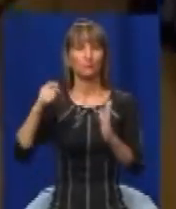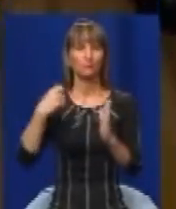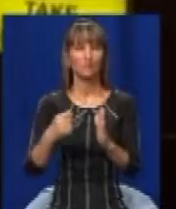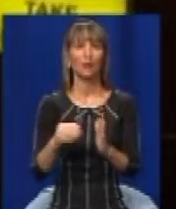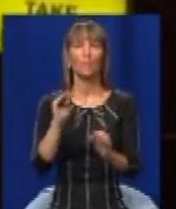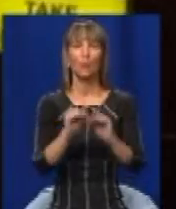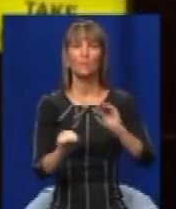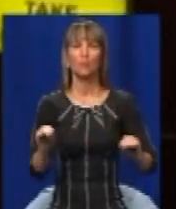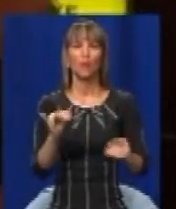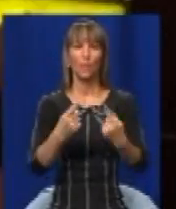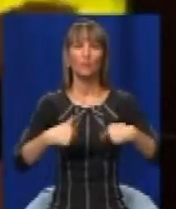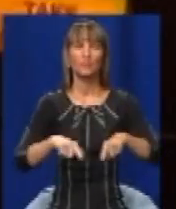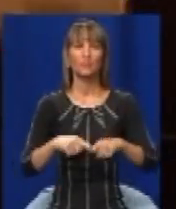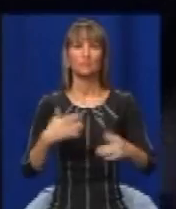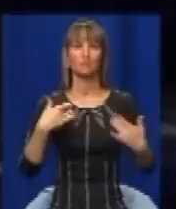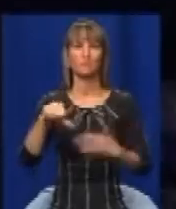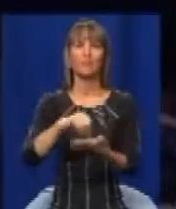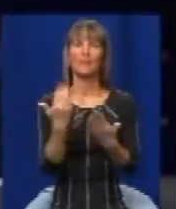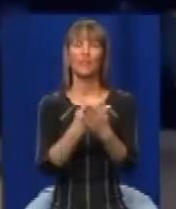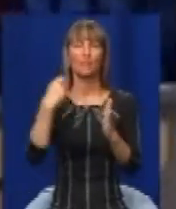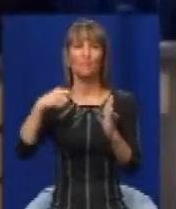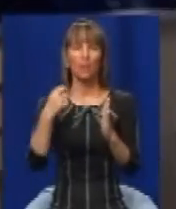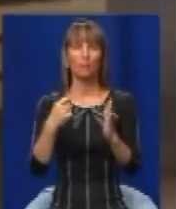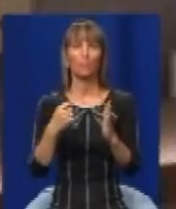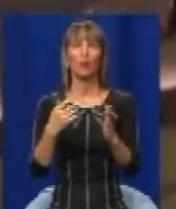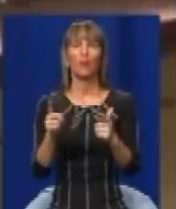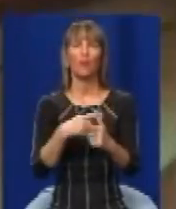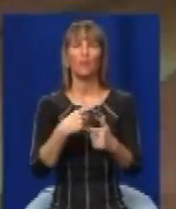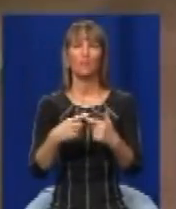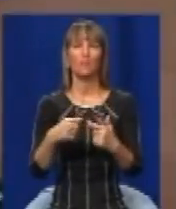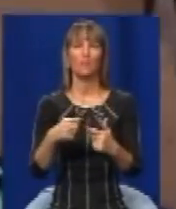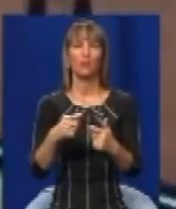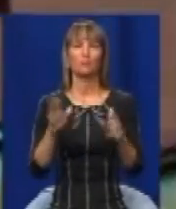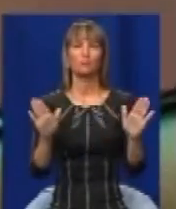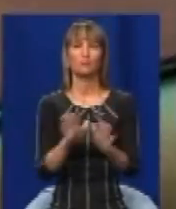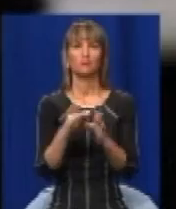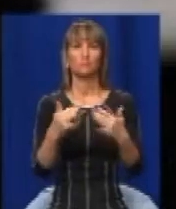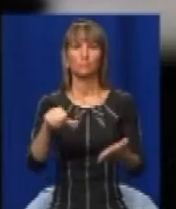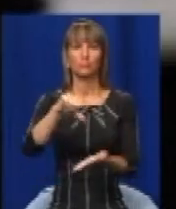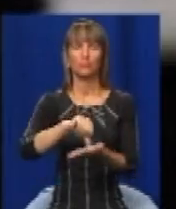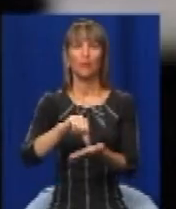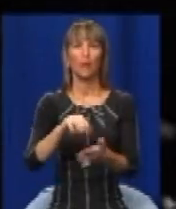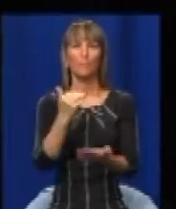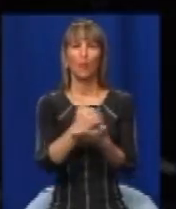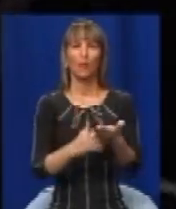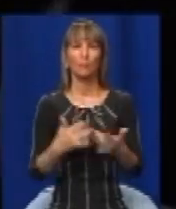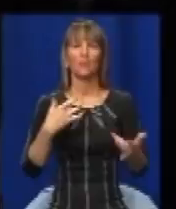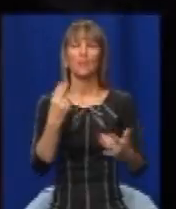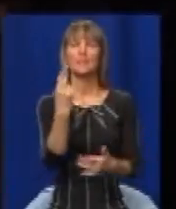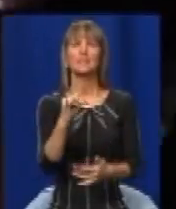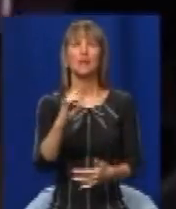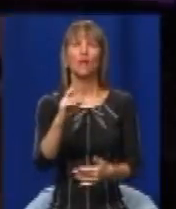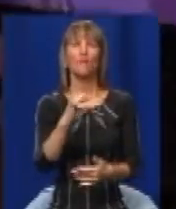організацію спектаклю, кінофільму, естрадно-концертної програми, телевізійної чи радіопрограми, циркової вистави. Головне